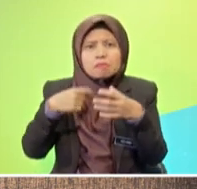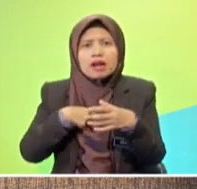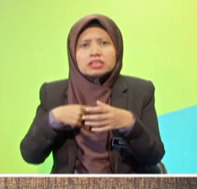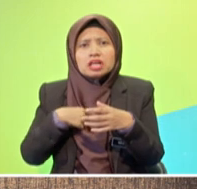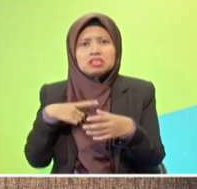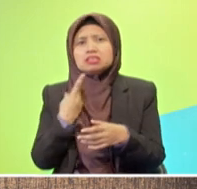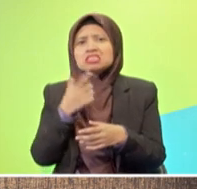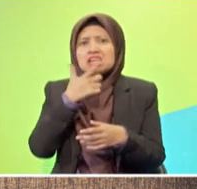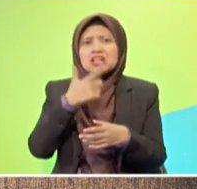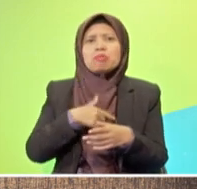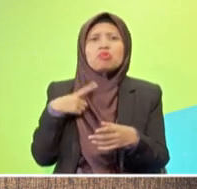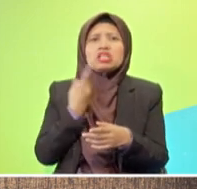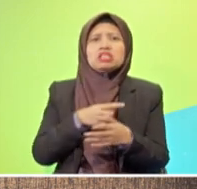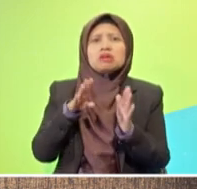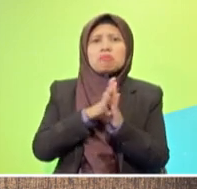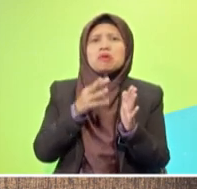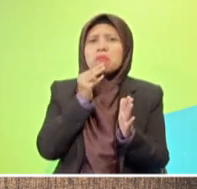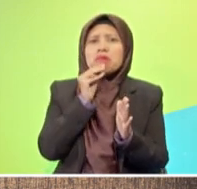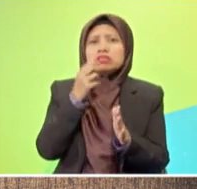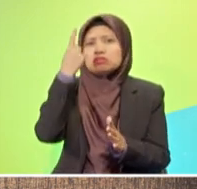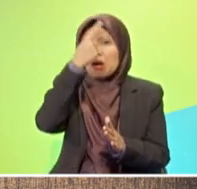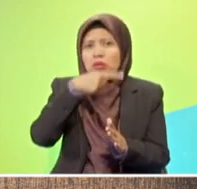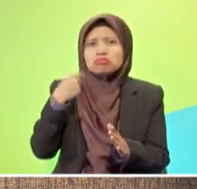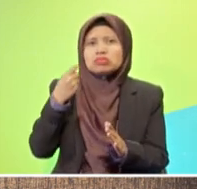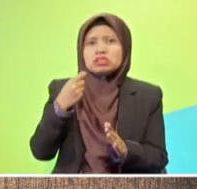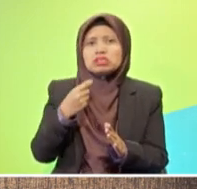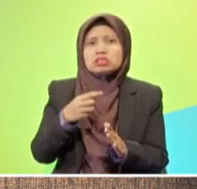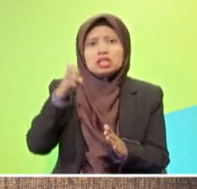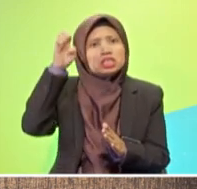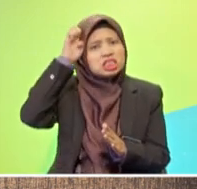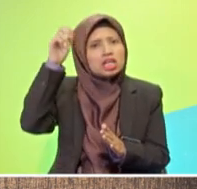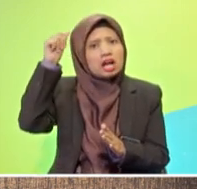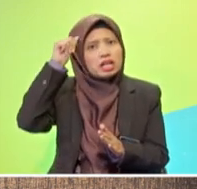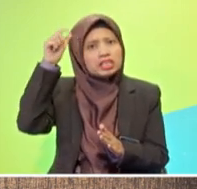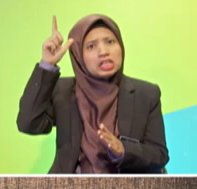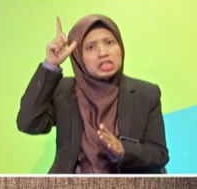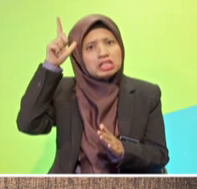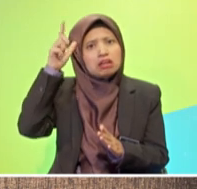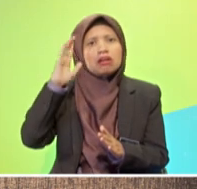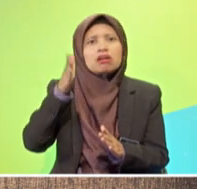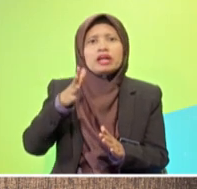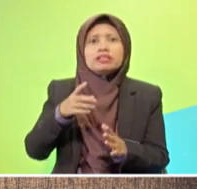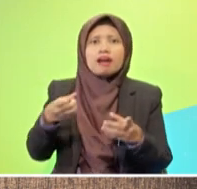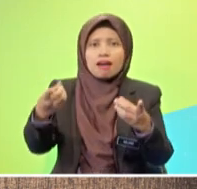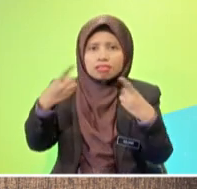memasak muka seperti sekarang dia tidak menduga bahwa